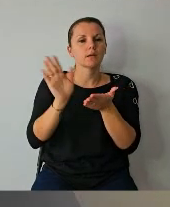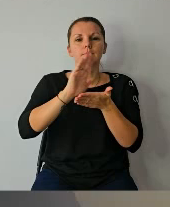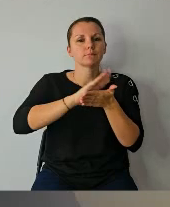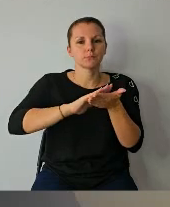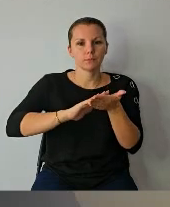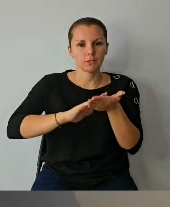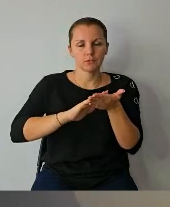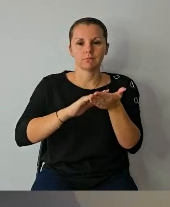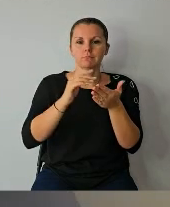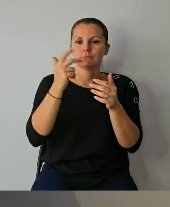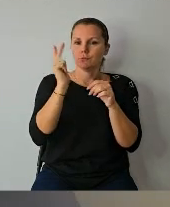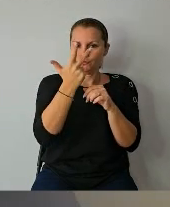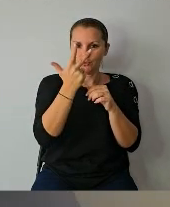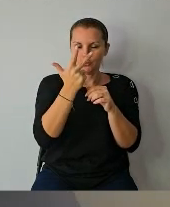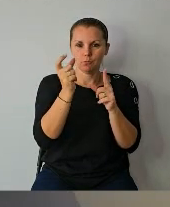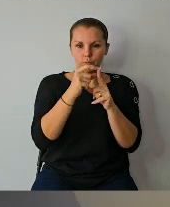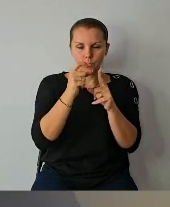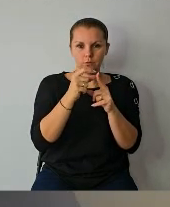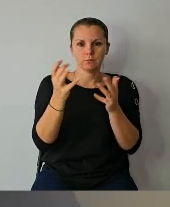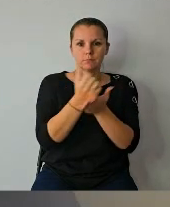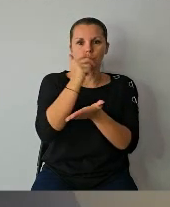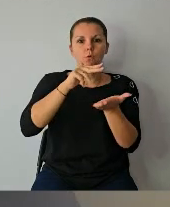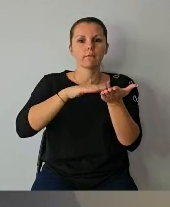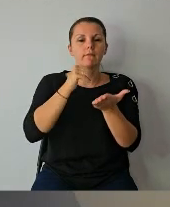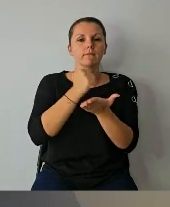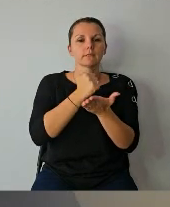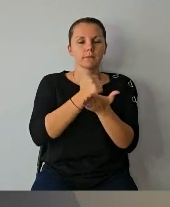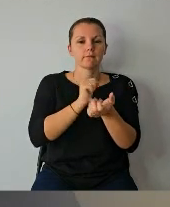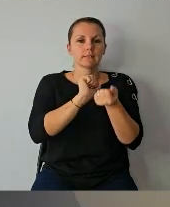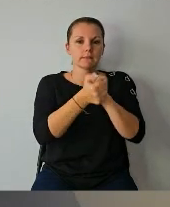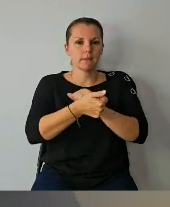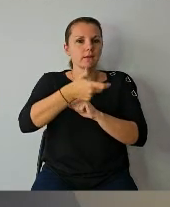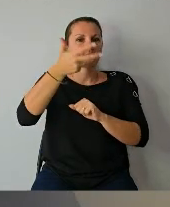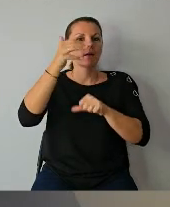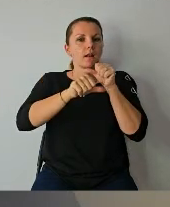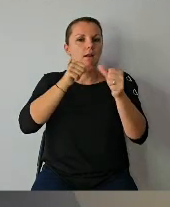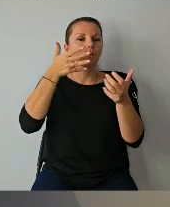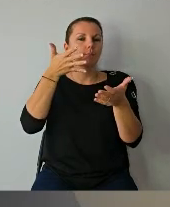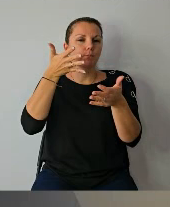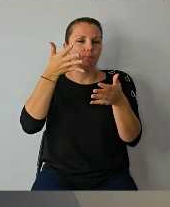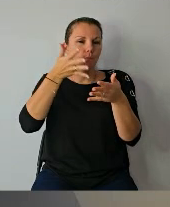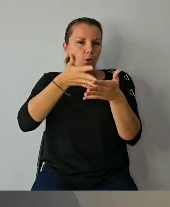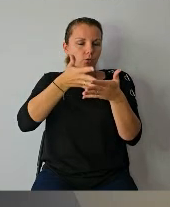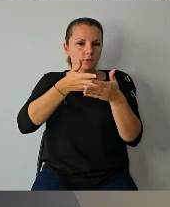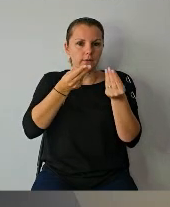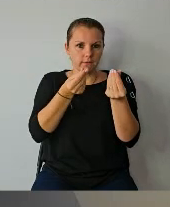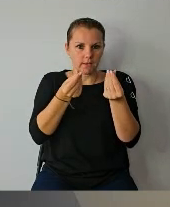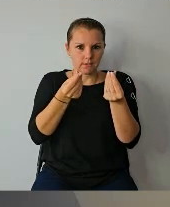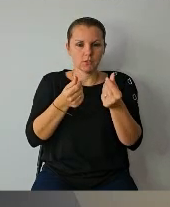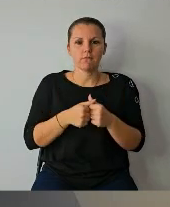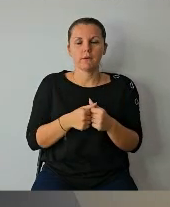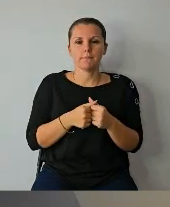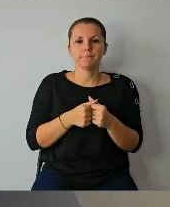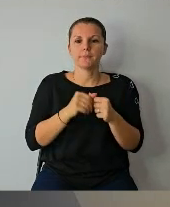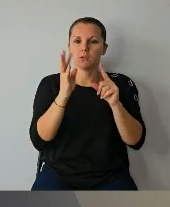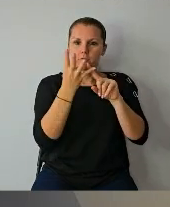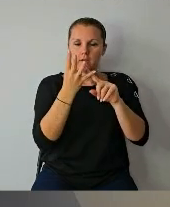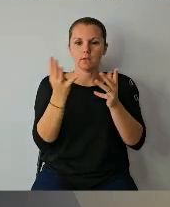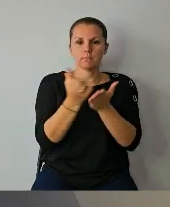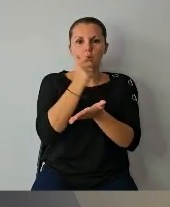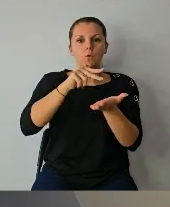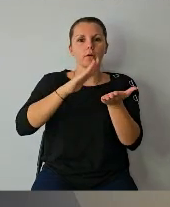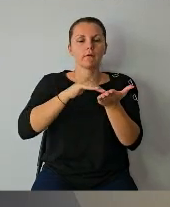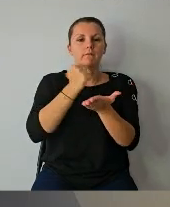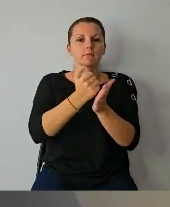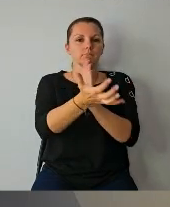przepraszam, punkt trzeci, podjęcie uchwały w sprawie zmian w wieloletniej prognozie finansowej gminy Boguchwała. Punkt czwarty, podjęcie uchwały w sprawie